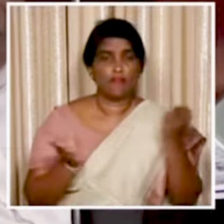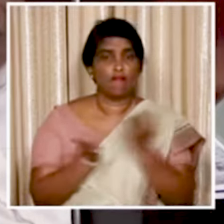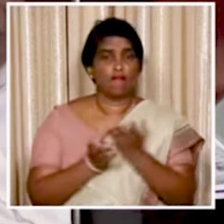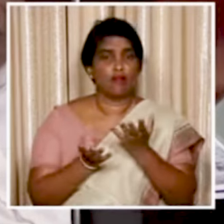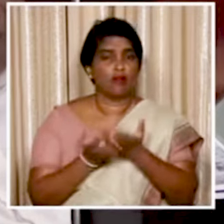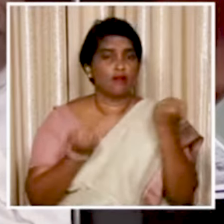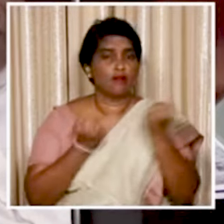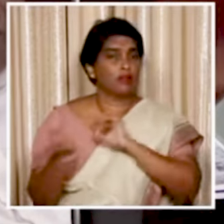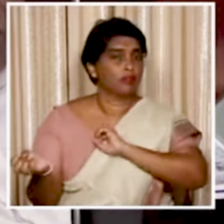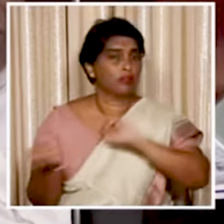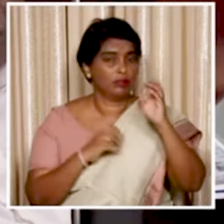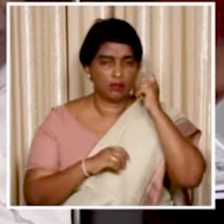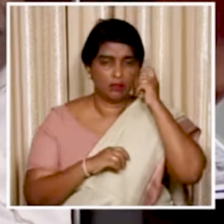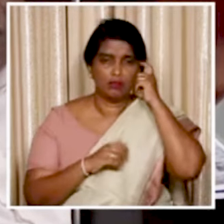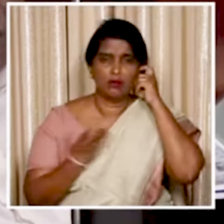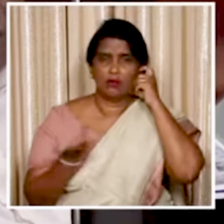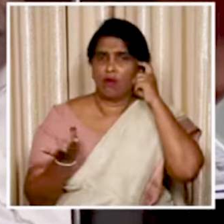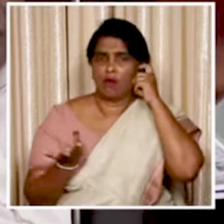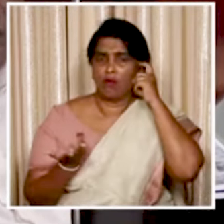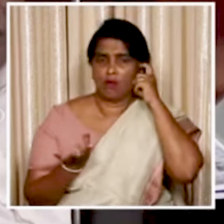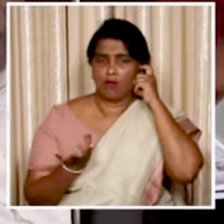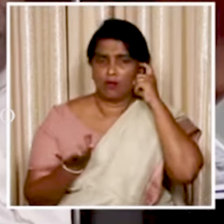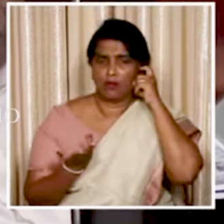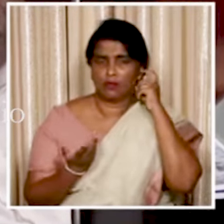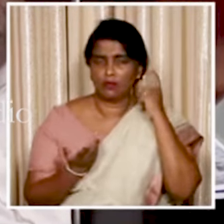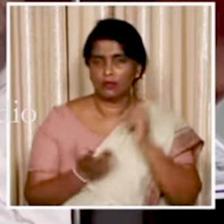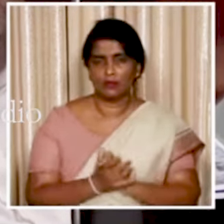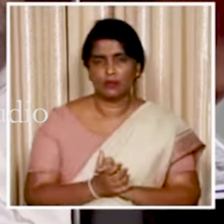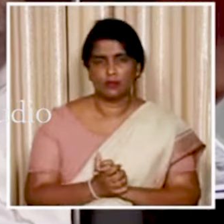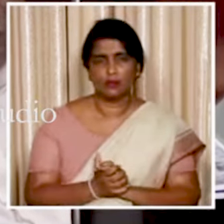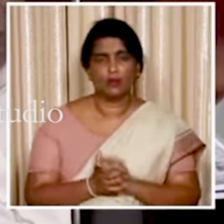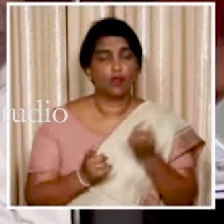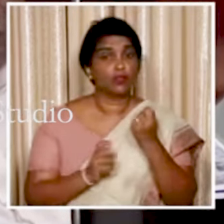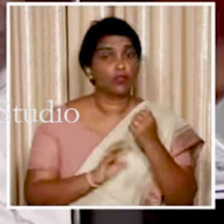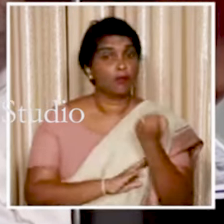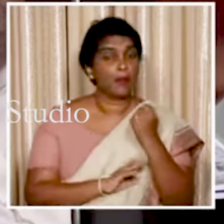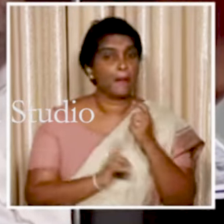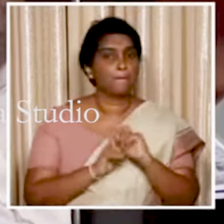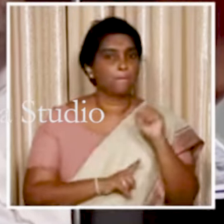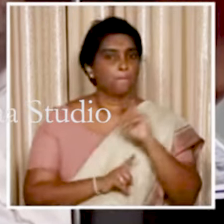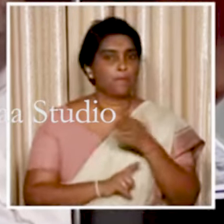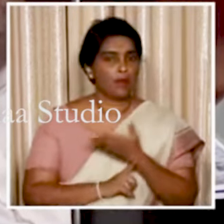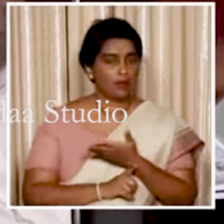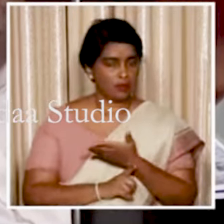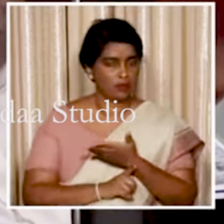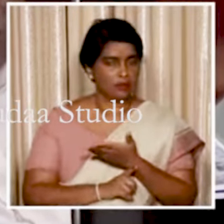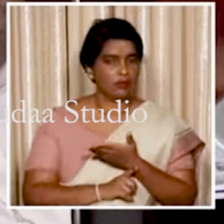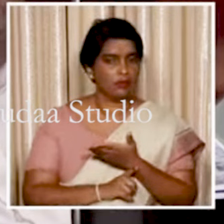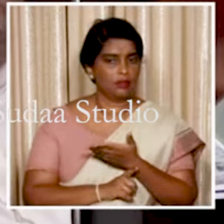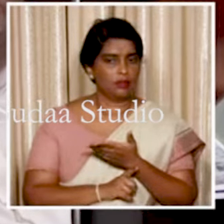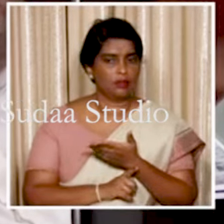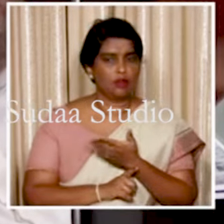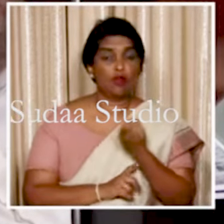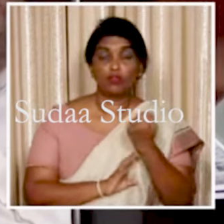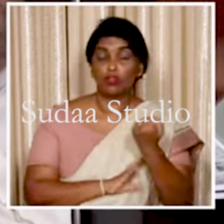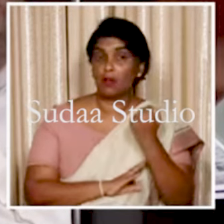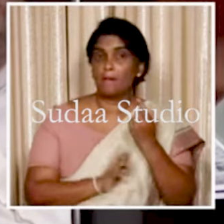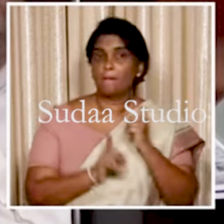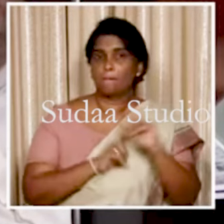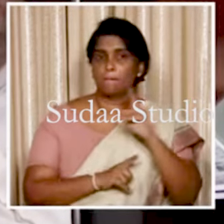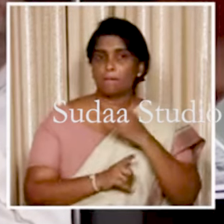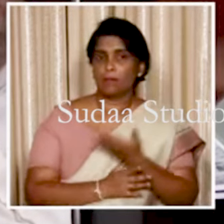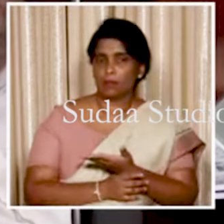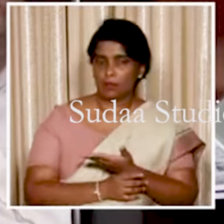යනවා ඉතින් මොකද්ද මේ මුදල් බලයේ තියෙන පාර්ලිමේන්තුවට මුදල් බලයේ තියෙන